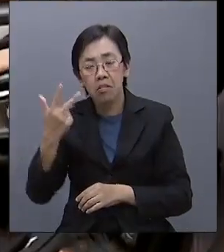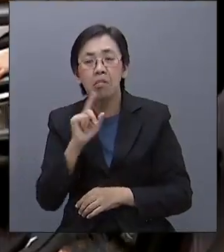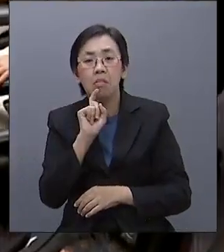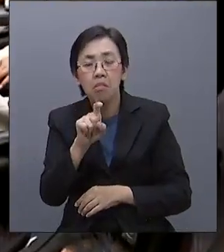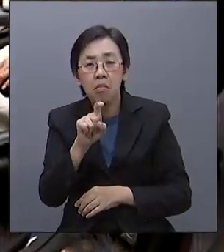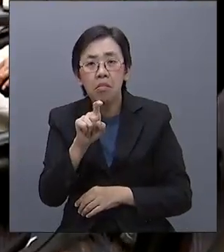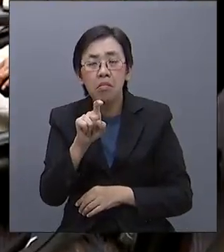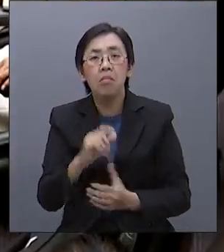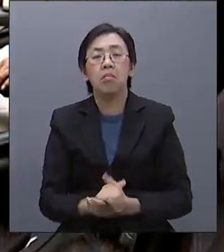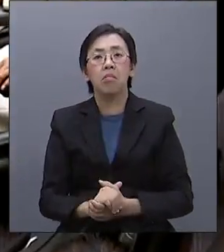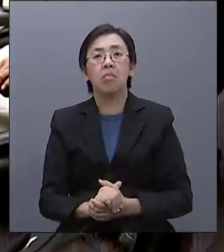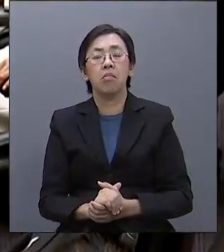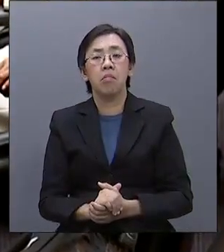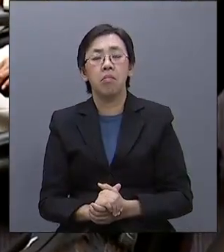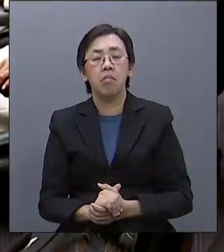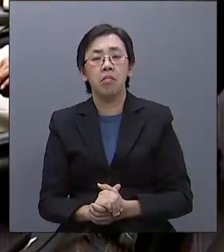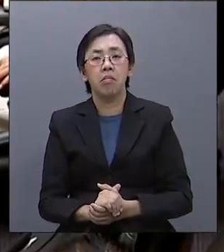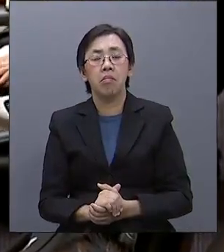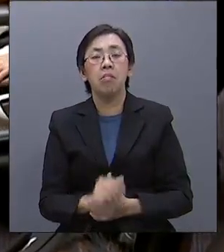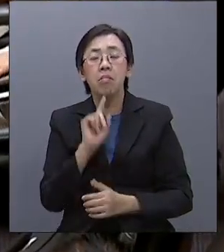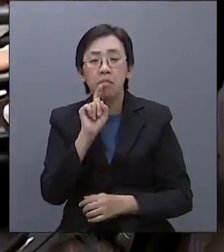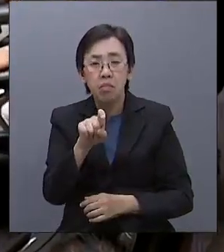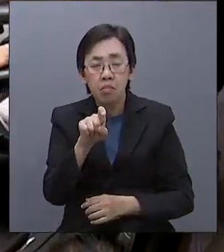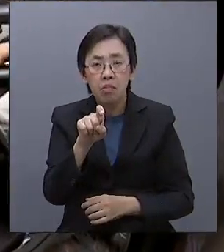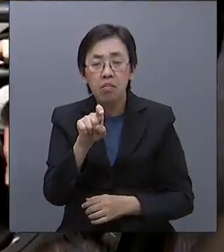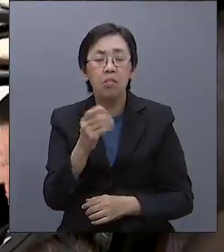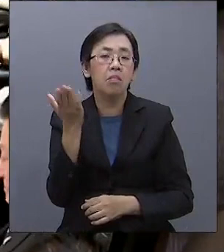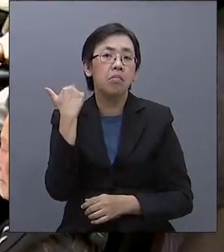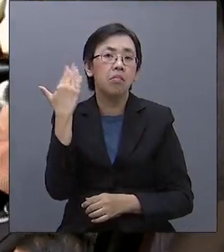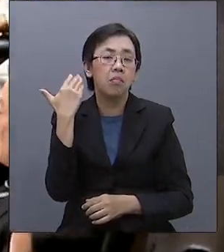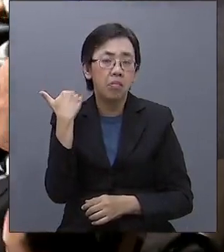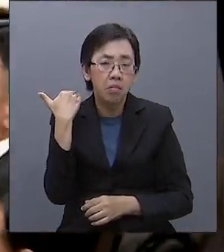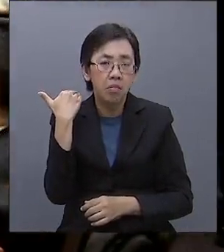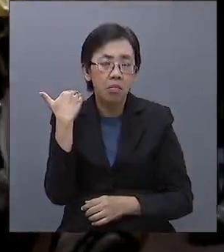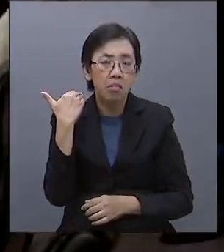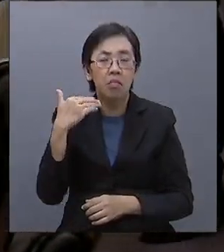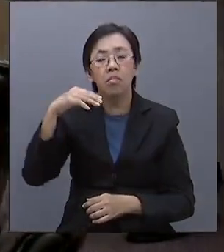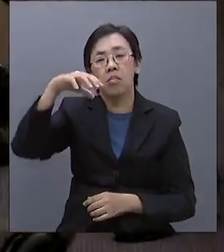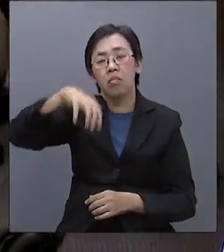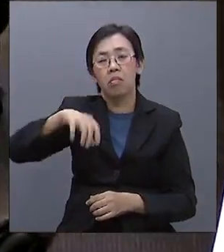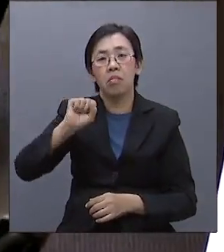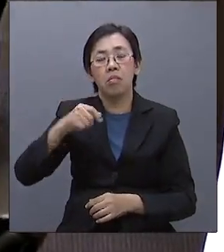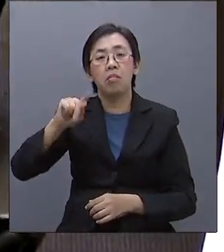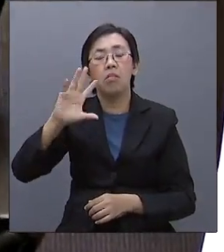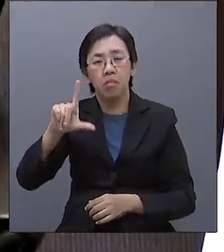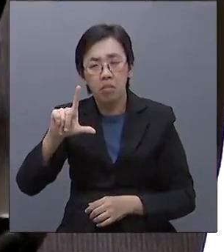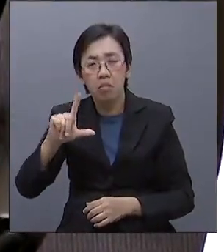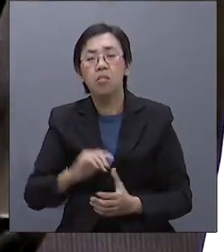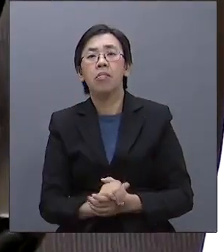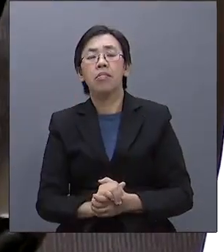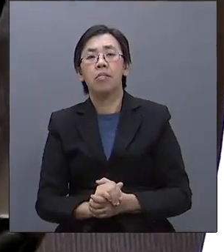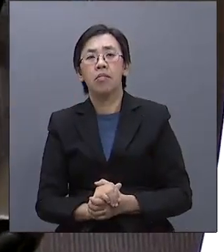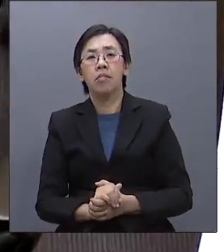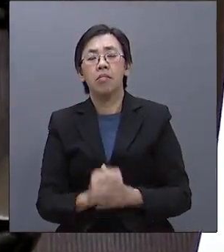ศาสตราจารย์ชาติชายณเชียงใหม่ค่ะในฐานะที่ท่านก็เป็นอดีตสมาชิกสภาปฏิรูปแห่งชาติแล้วก็เป็น